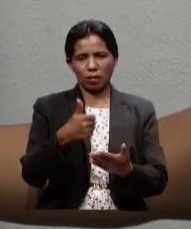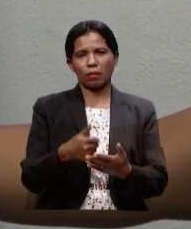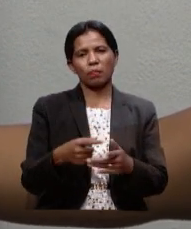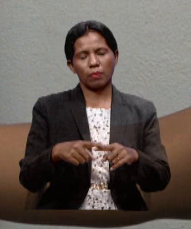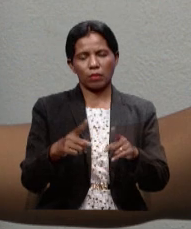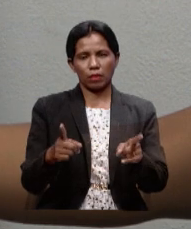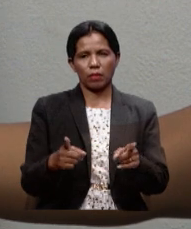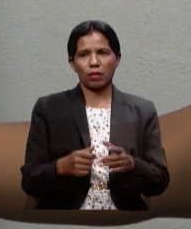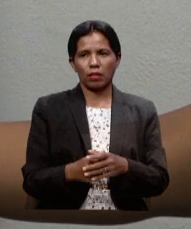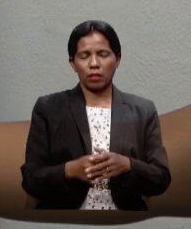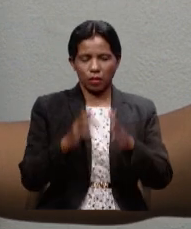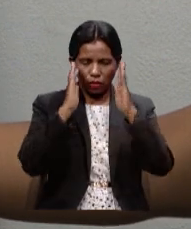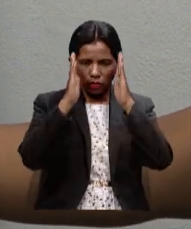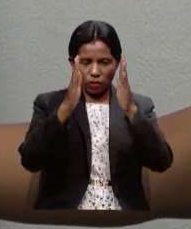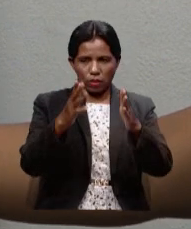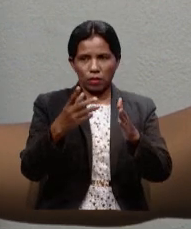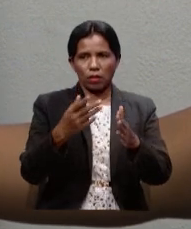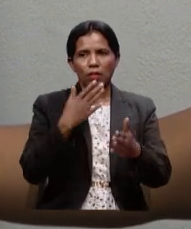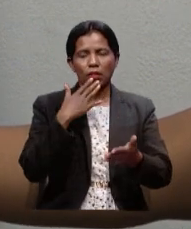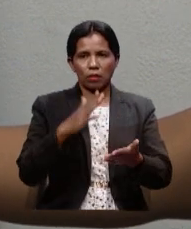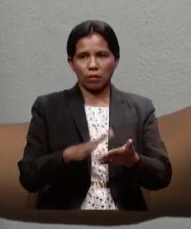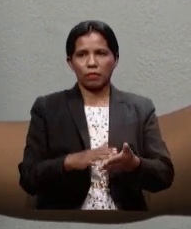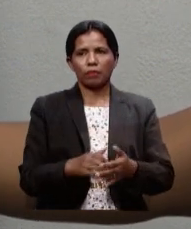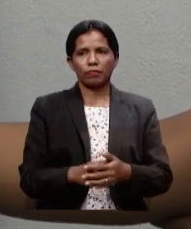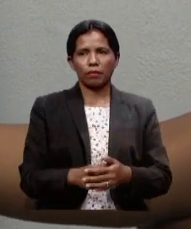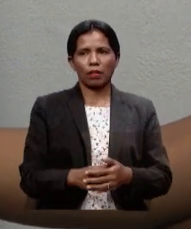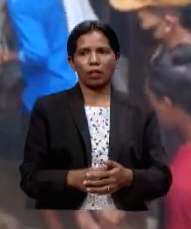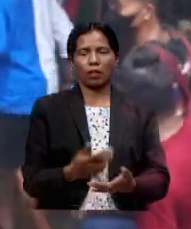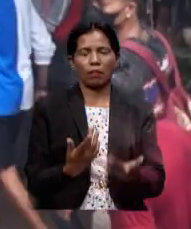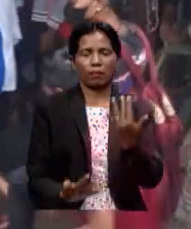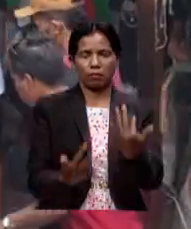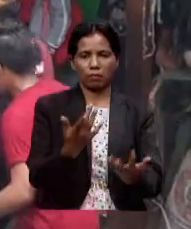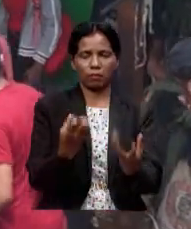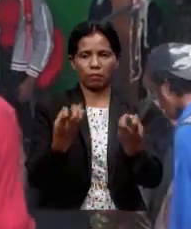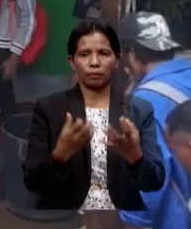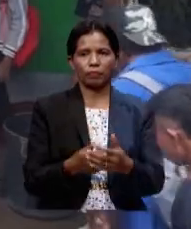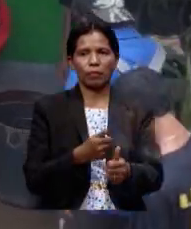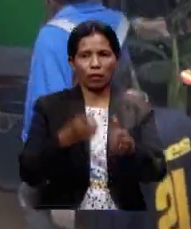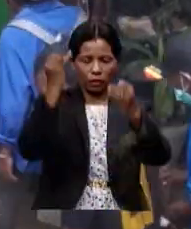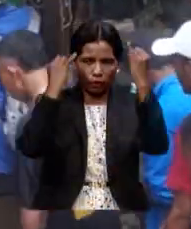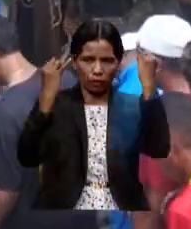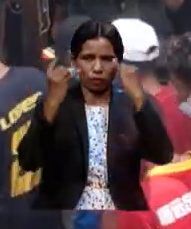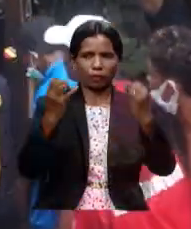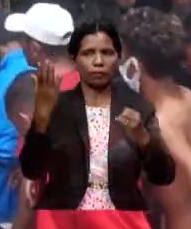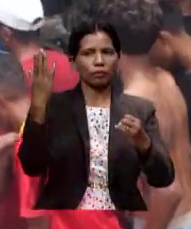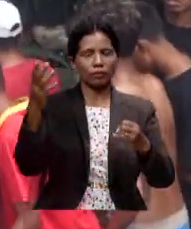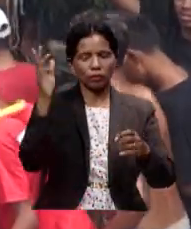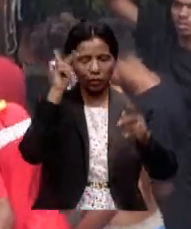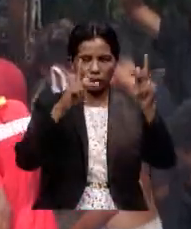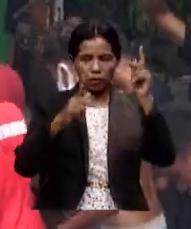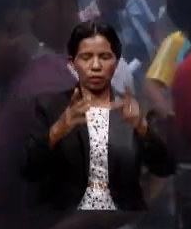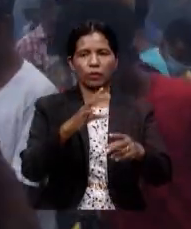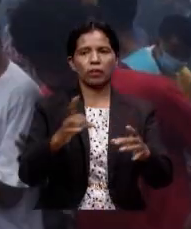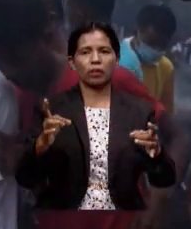ni pronostik kone ba wene dia la run dia tamba aihan makas ter informação incêndio ne acontece causa o